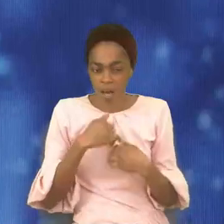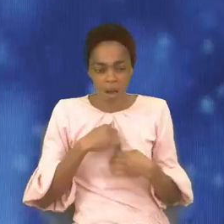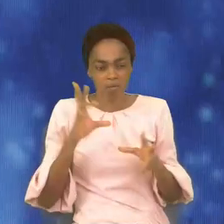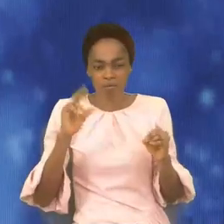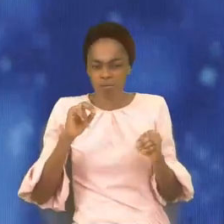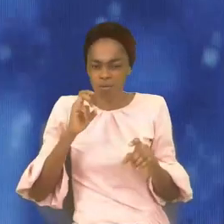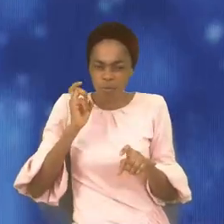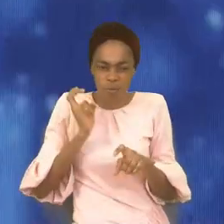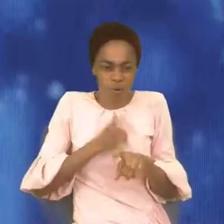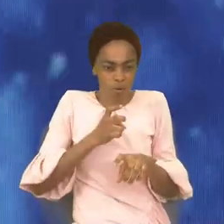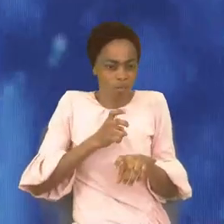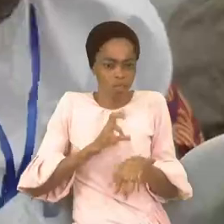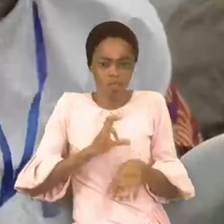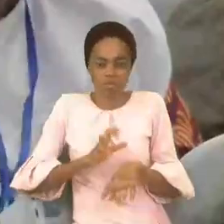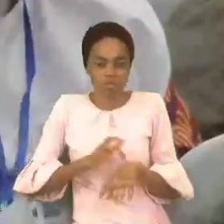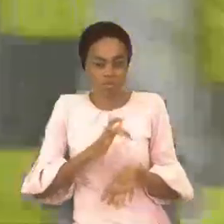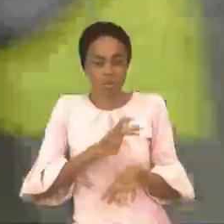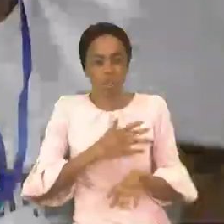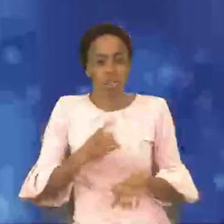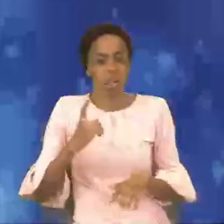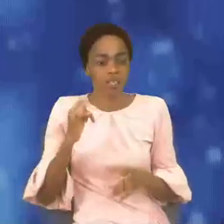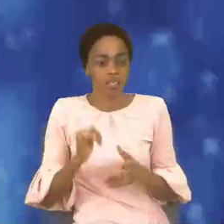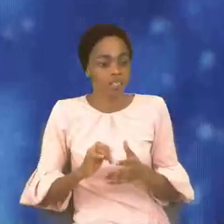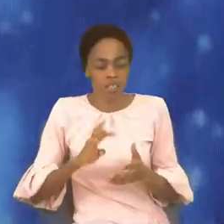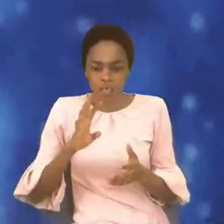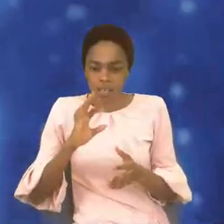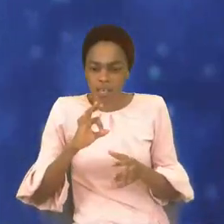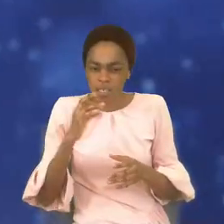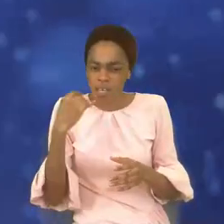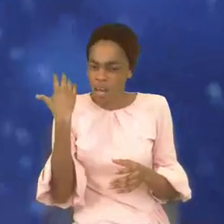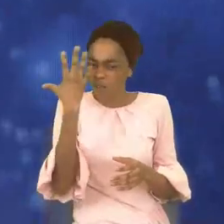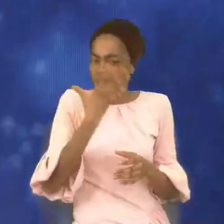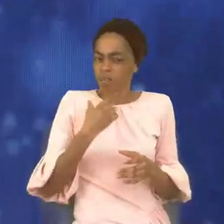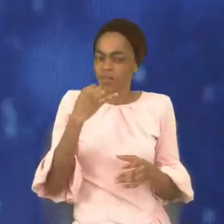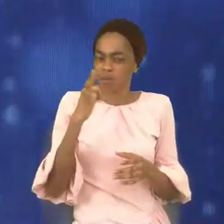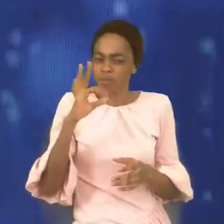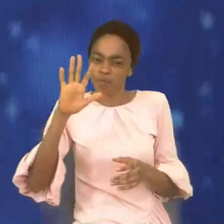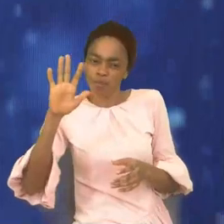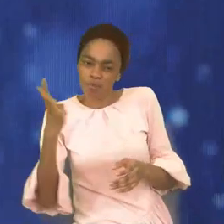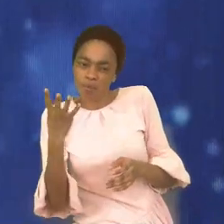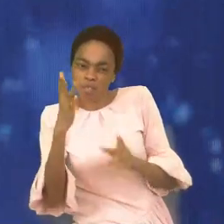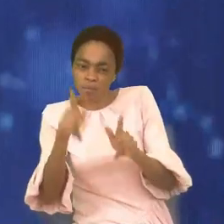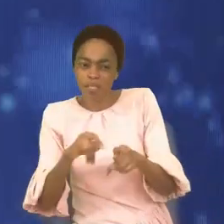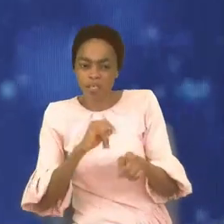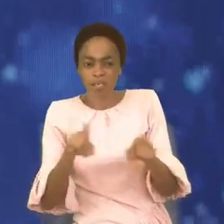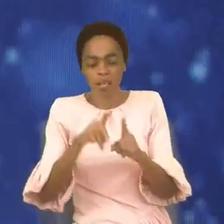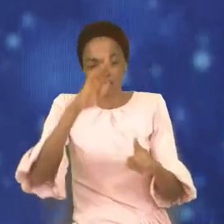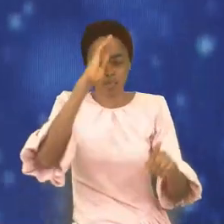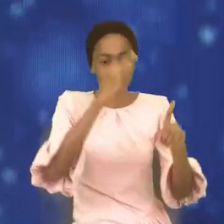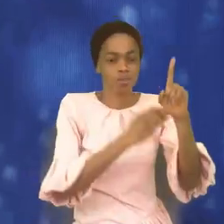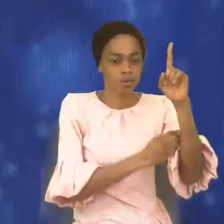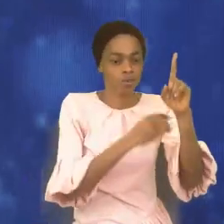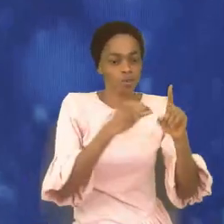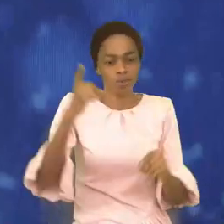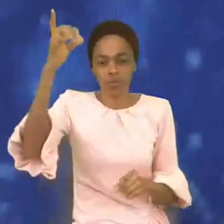feu et qui n'ont point de mal. Et la figure du quatrième ressemble à celle d'un fils des dieux. » Verset